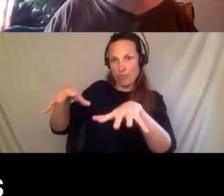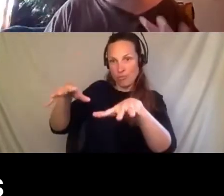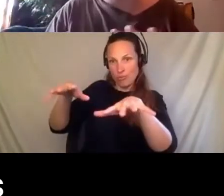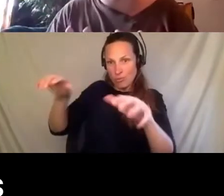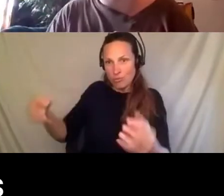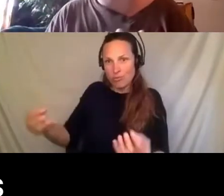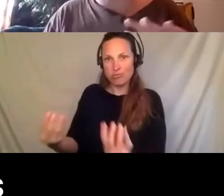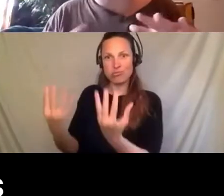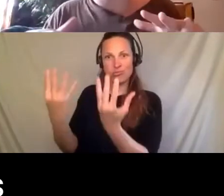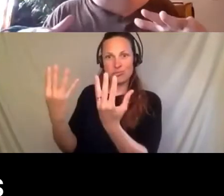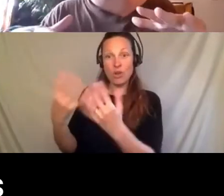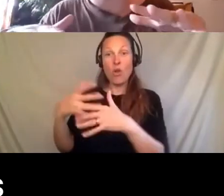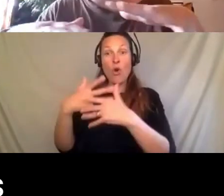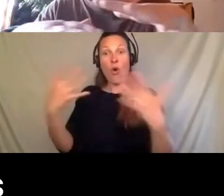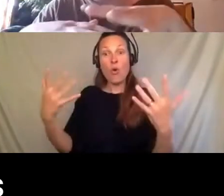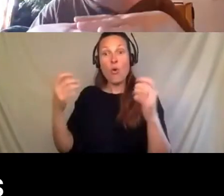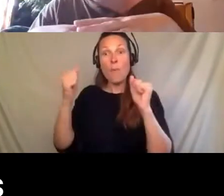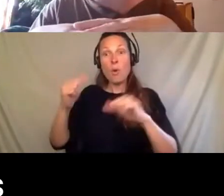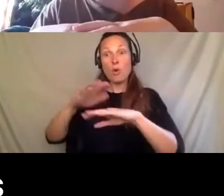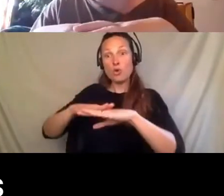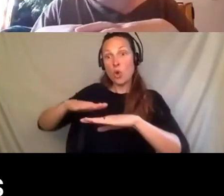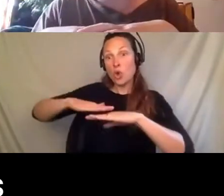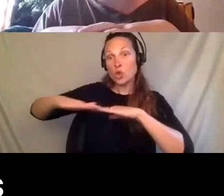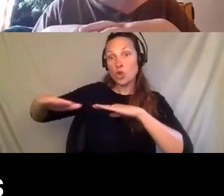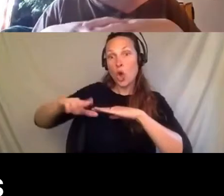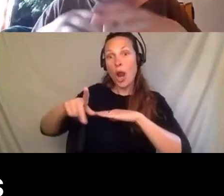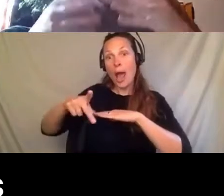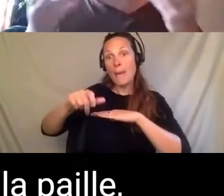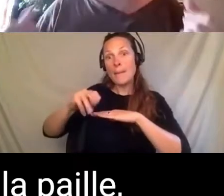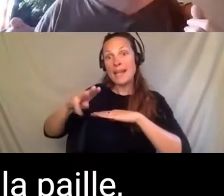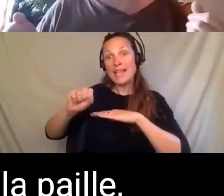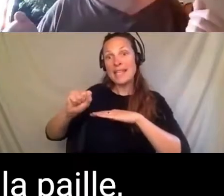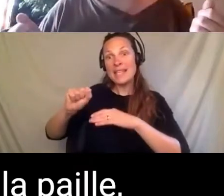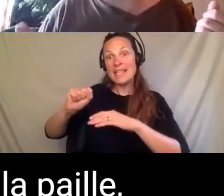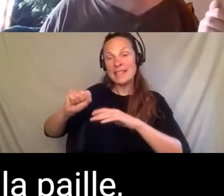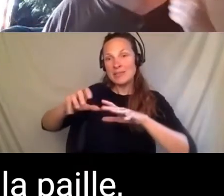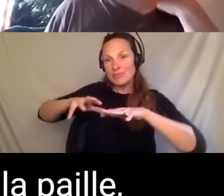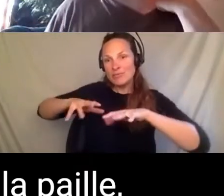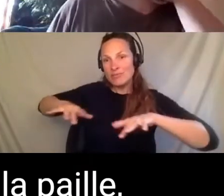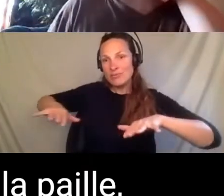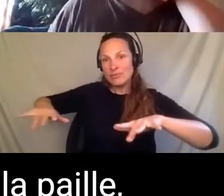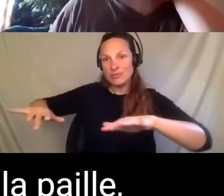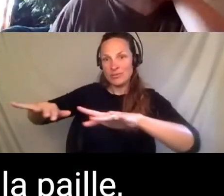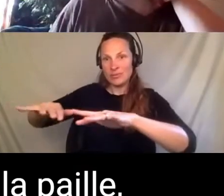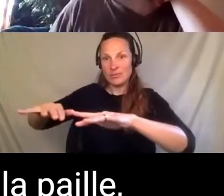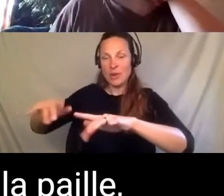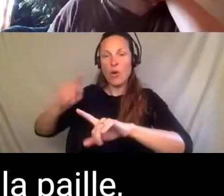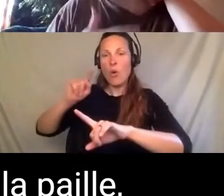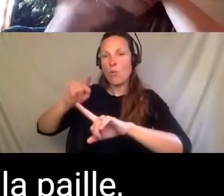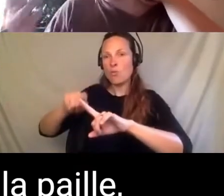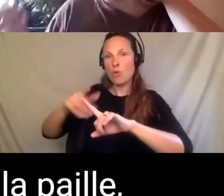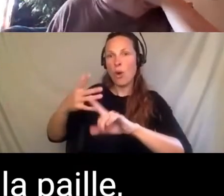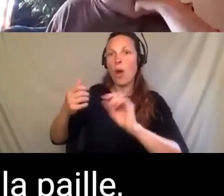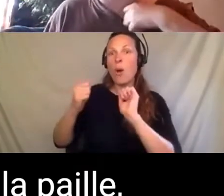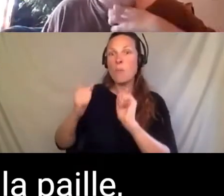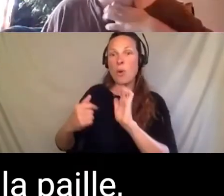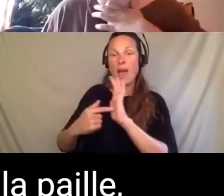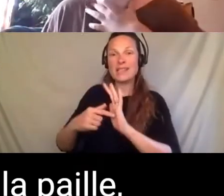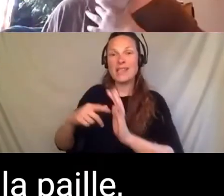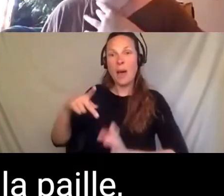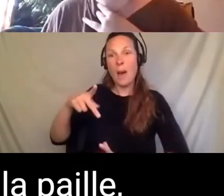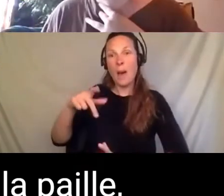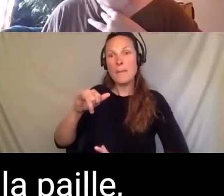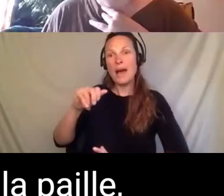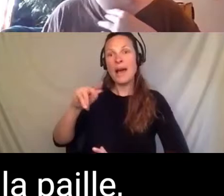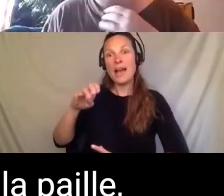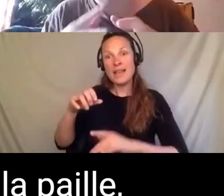vous pouvez mettre du paillis autour de votre plant. Le paillis, on se rappelle, ça peut être de la paille,